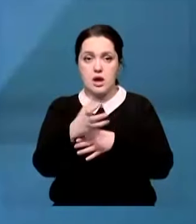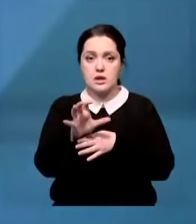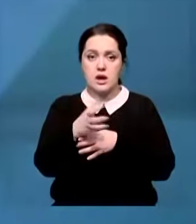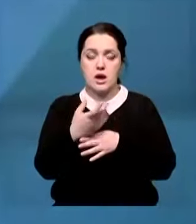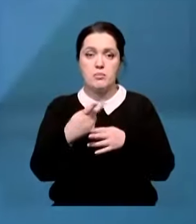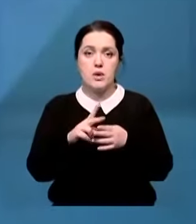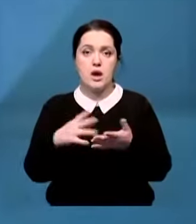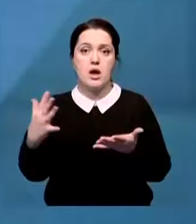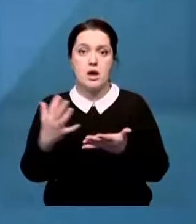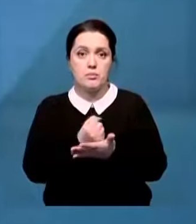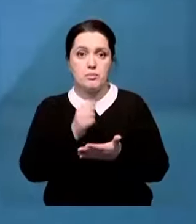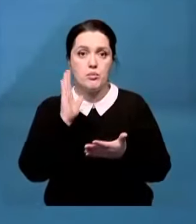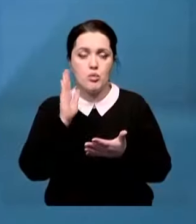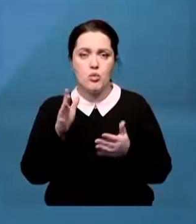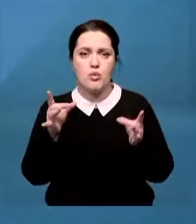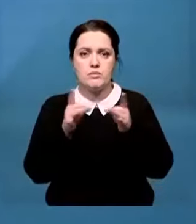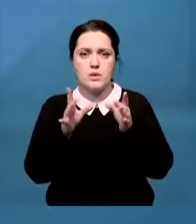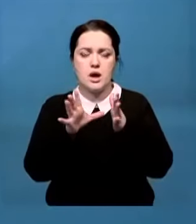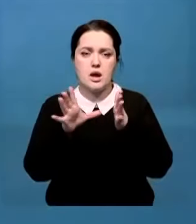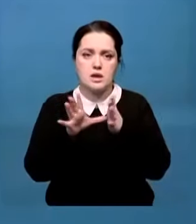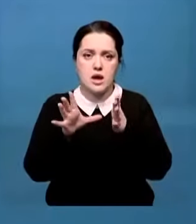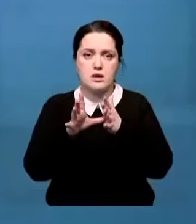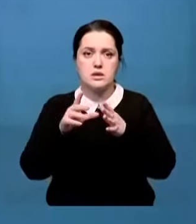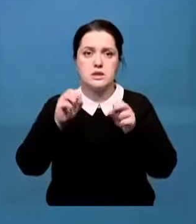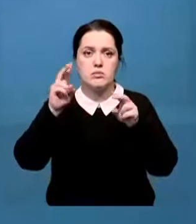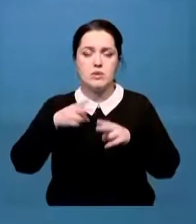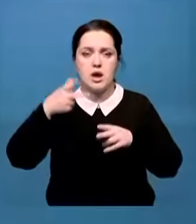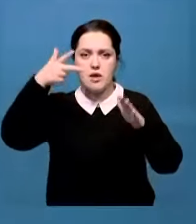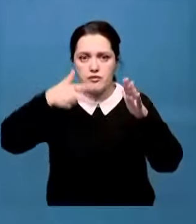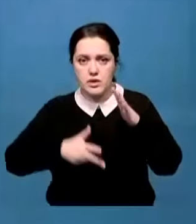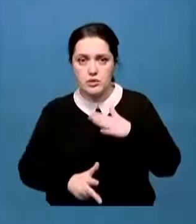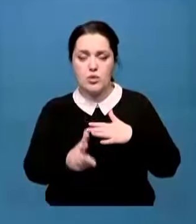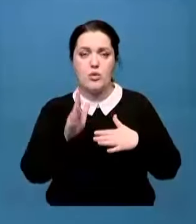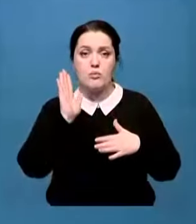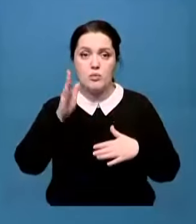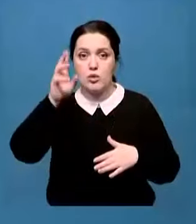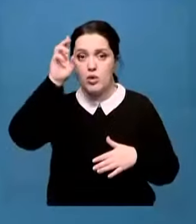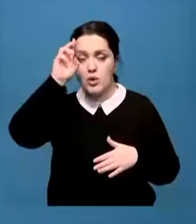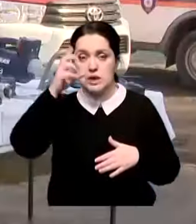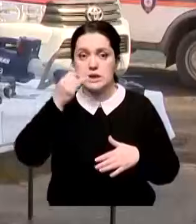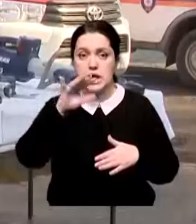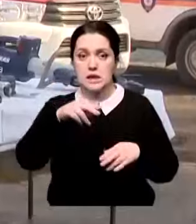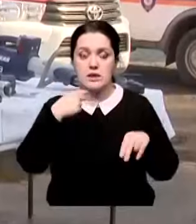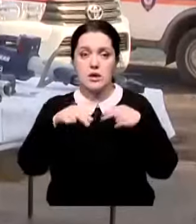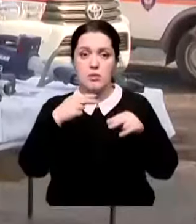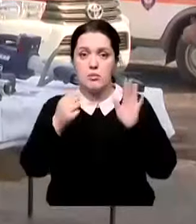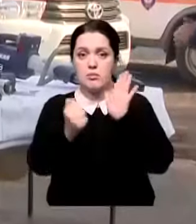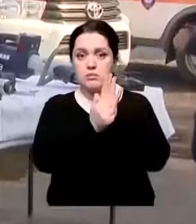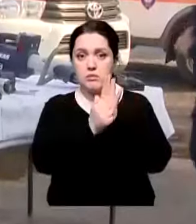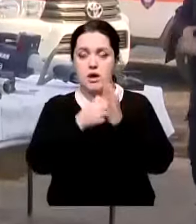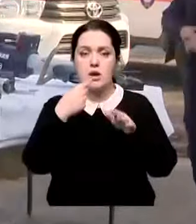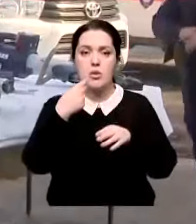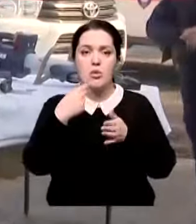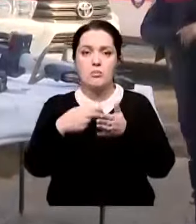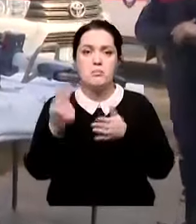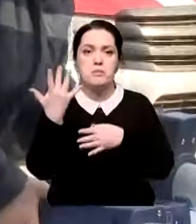микроволновый радар-обнаружитель, а также видеоэндоскоп. Ранее на сайте государственных закупок опубликовали лот на приобретение